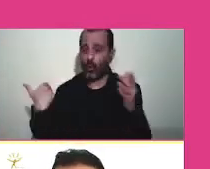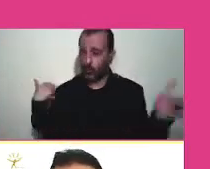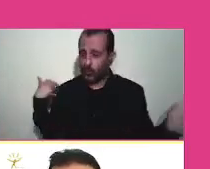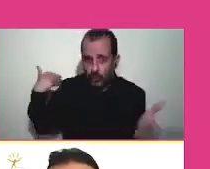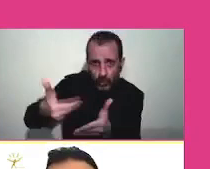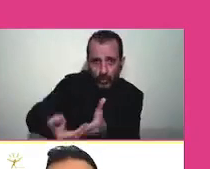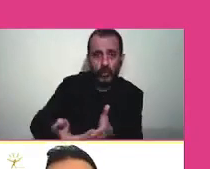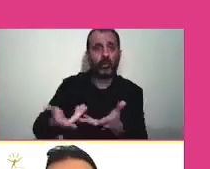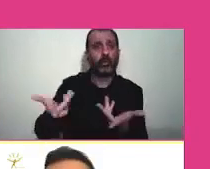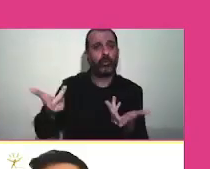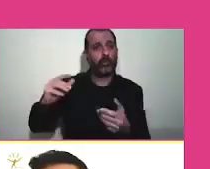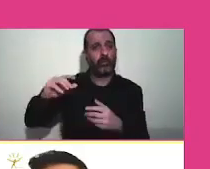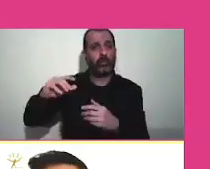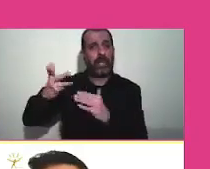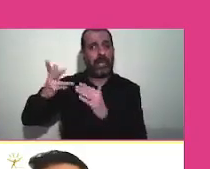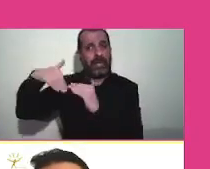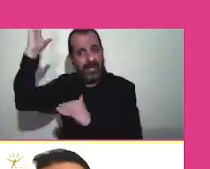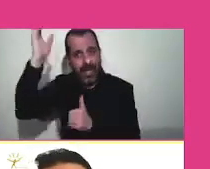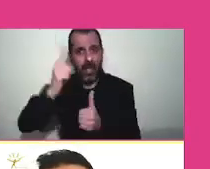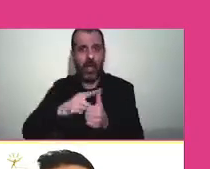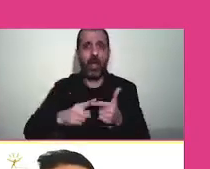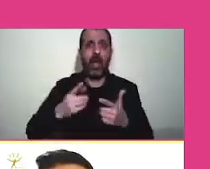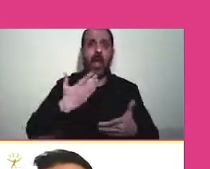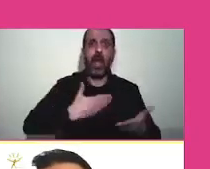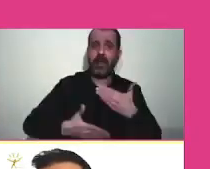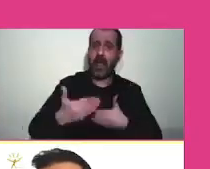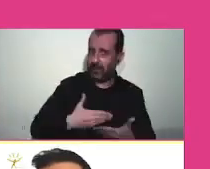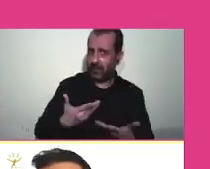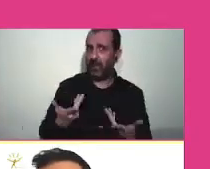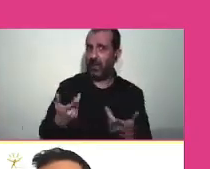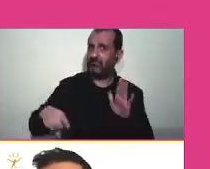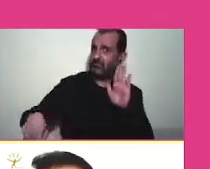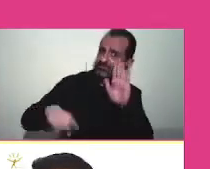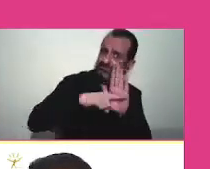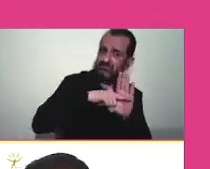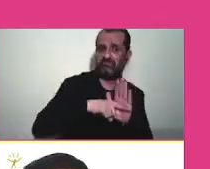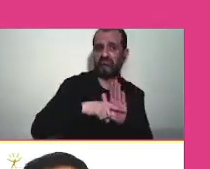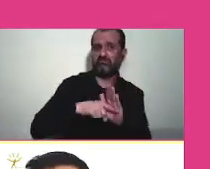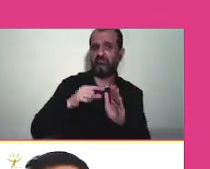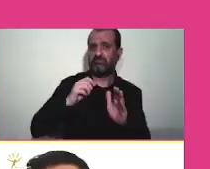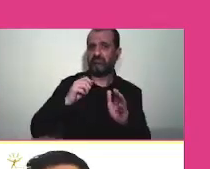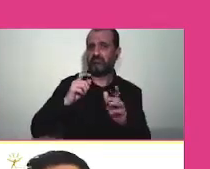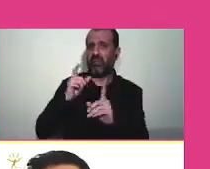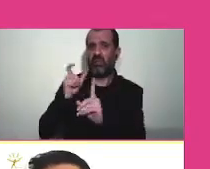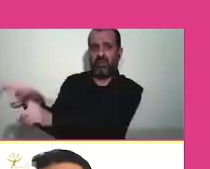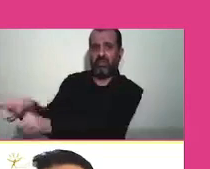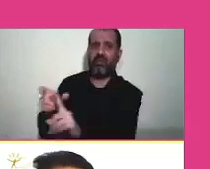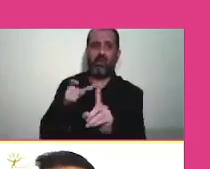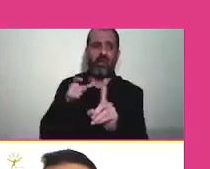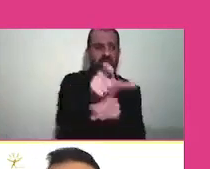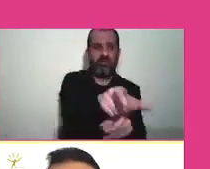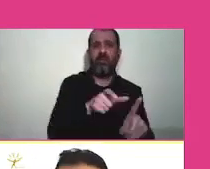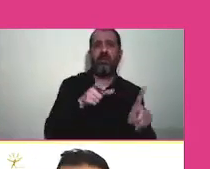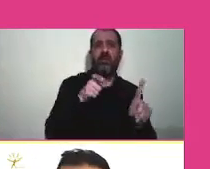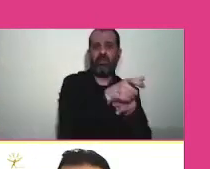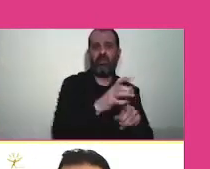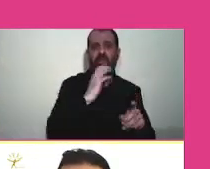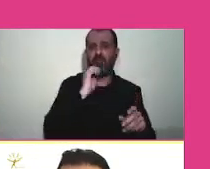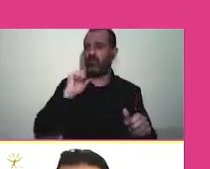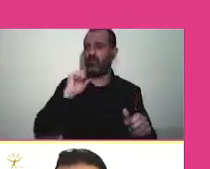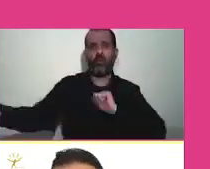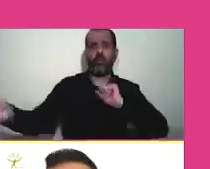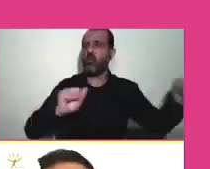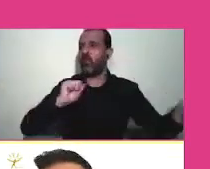αναπήρων, πόσο πολύ επηρεάστηκε, απομονώθηκαν, απομακρύθηκαν ψυχικά, κοινωνικά